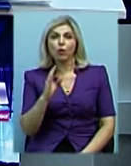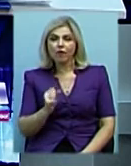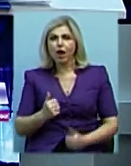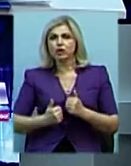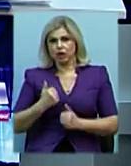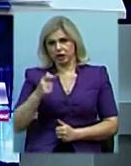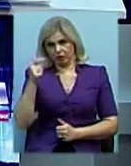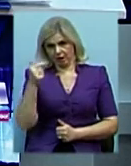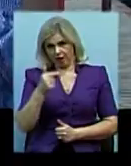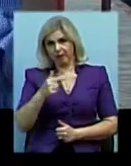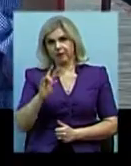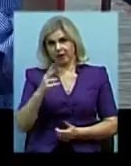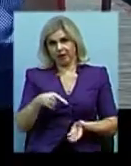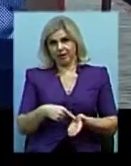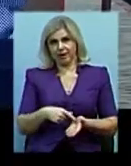громадянина Миколаєва.